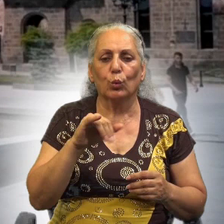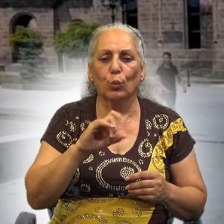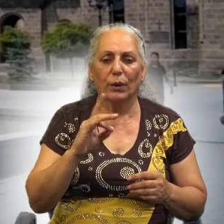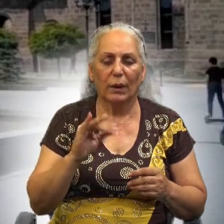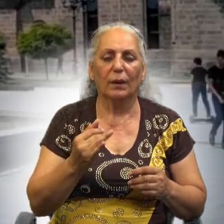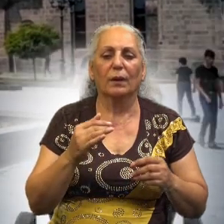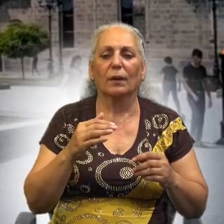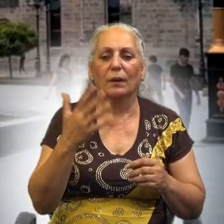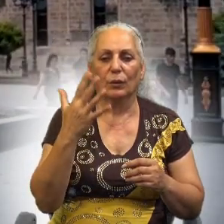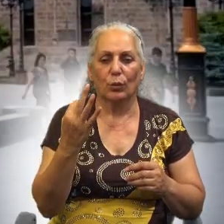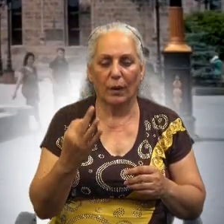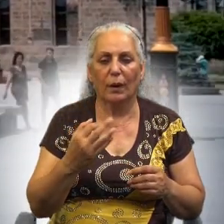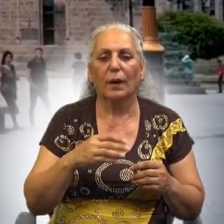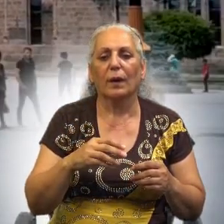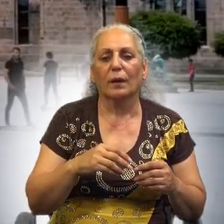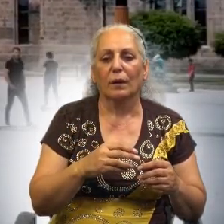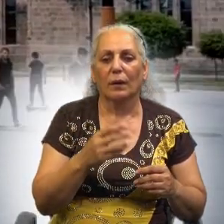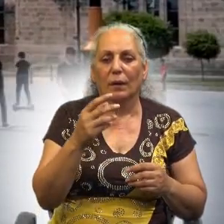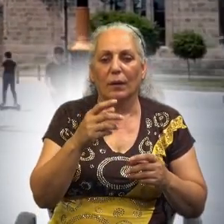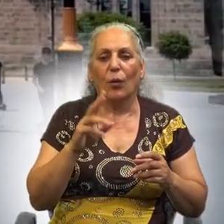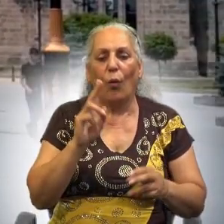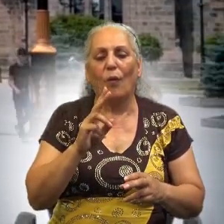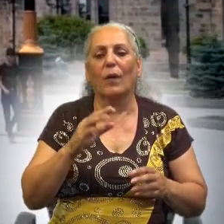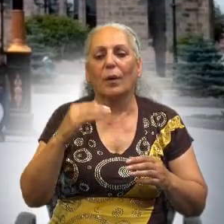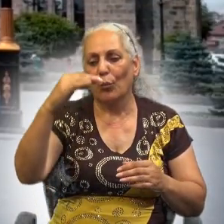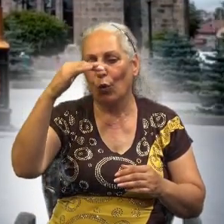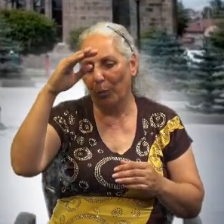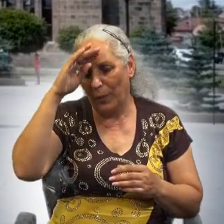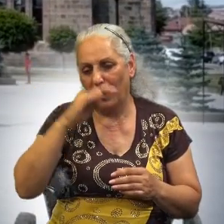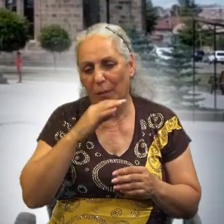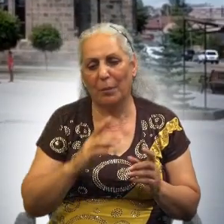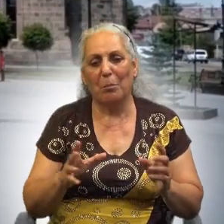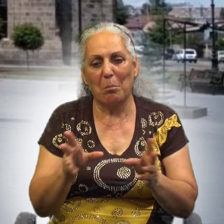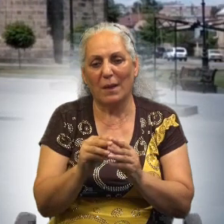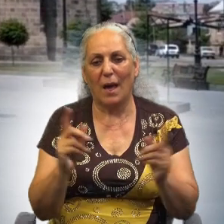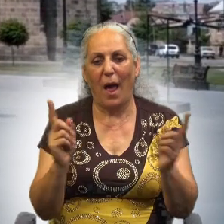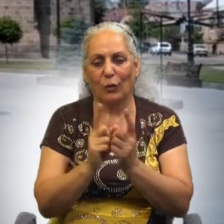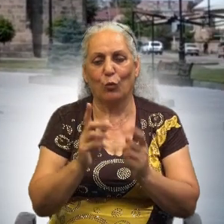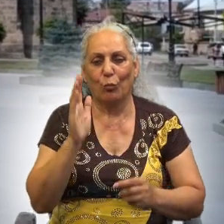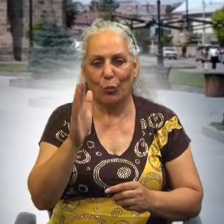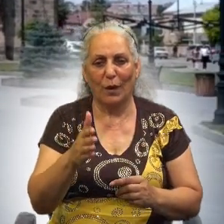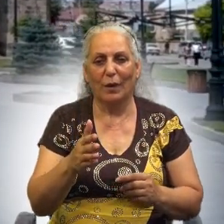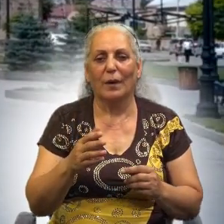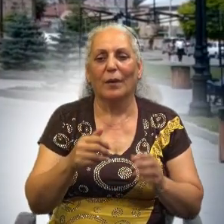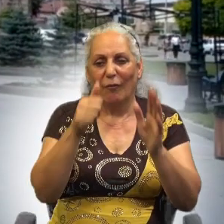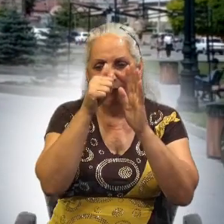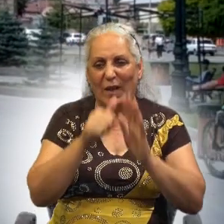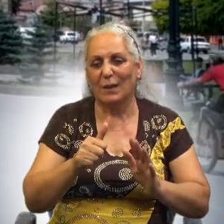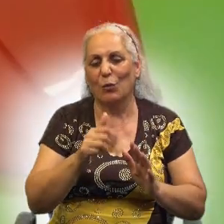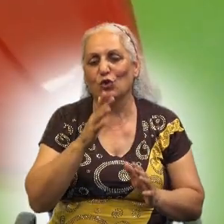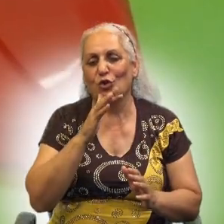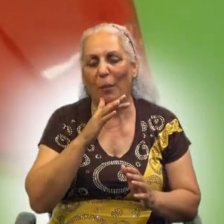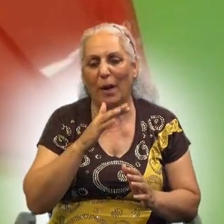է, 24-ն էլ աղջիկ, ովքեր իրենց հայրերի հետ առաջին հանդիպումը կունենան, լավագույն դեպքում 6